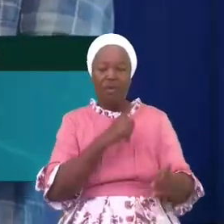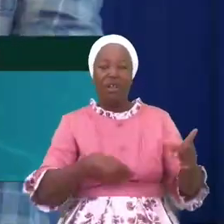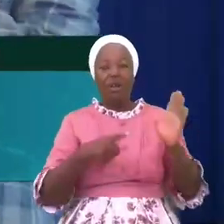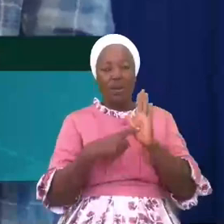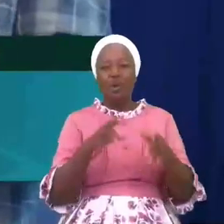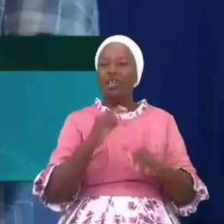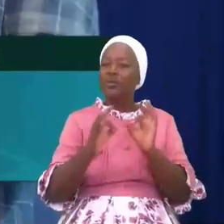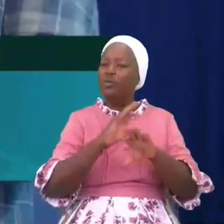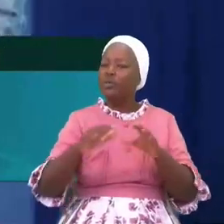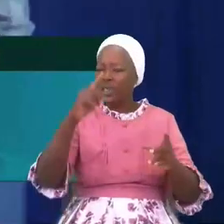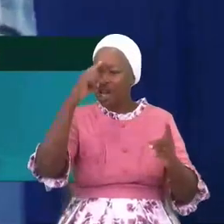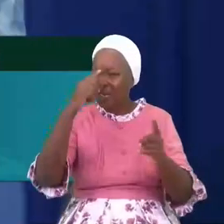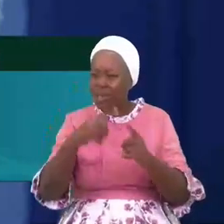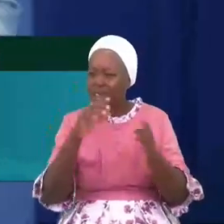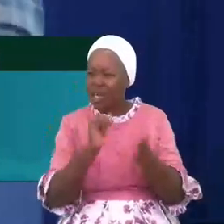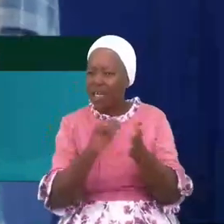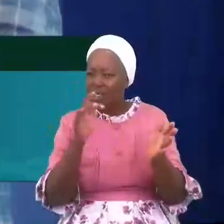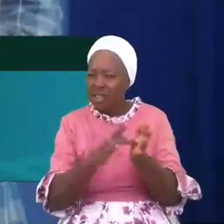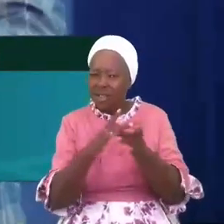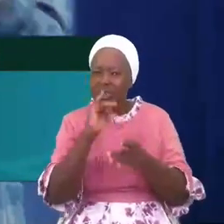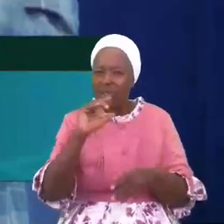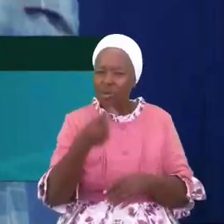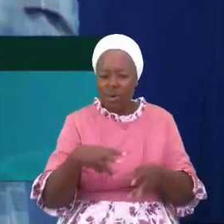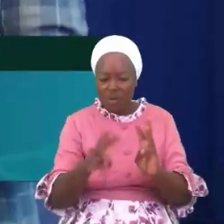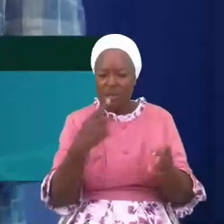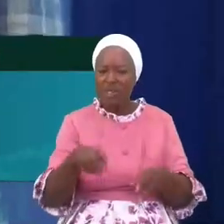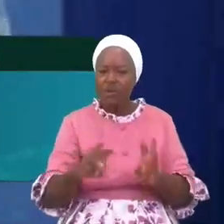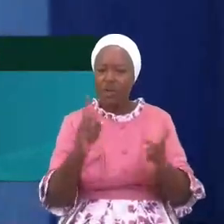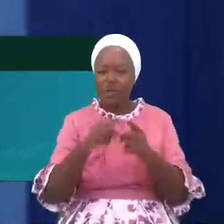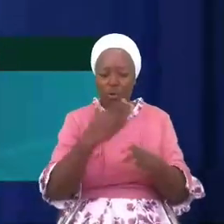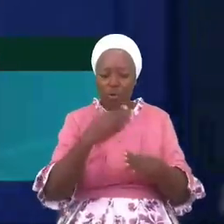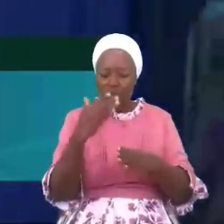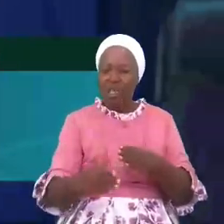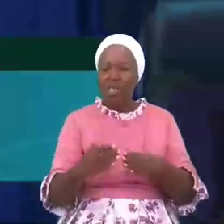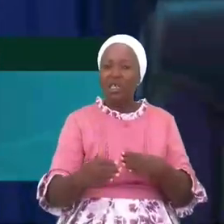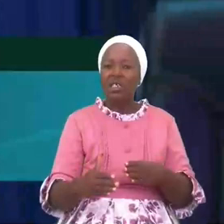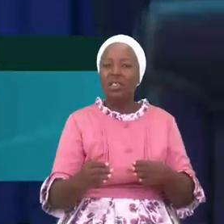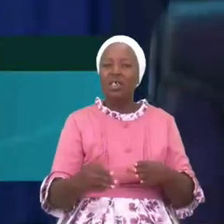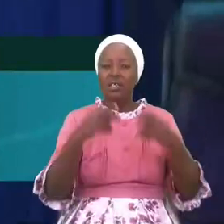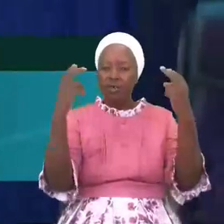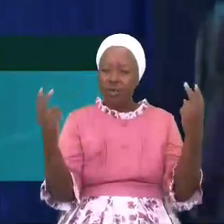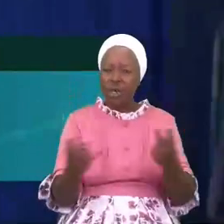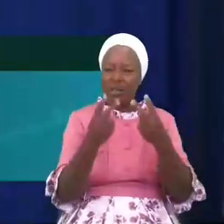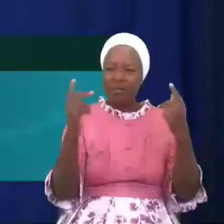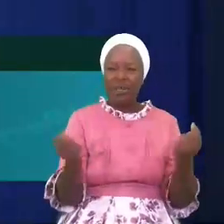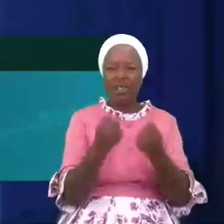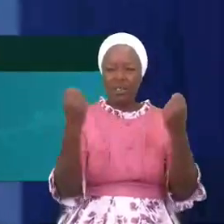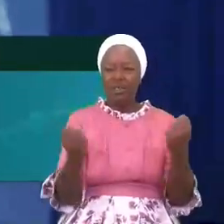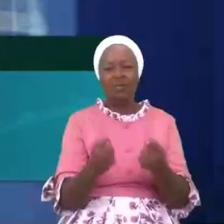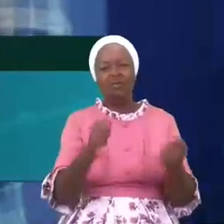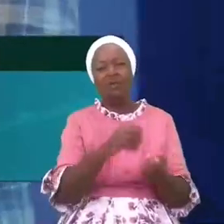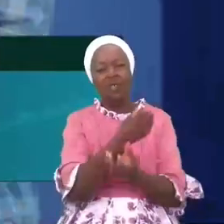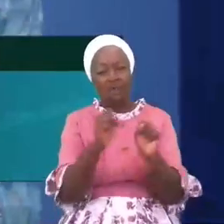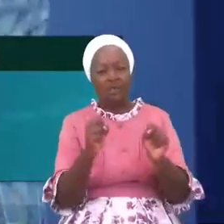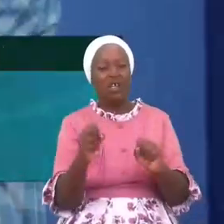que Jésus-Christ est le seul chemin et qu'il est le chemin qui conduit au triomphe, à la transformation totale,